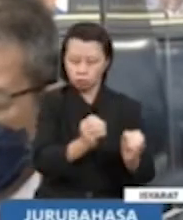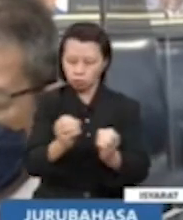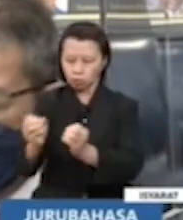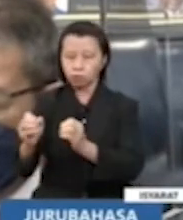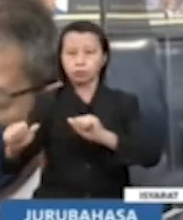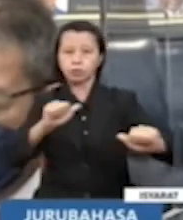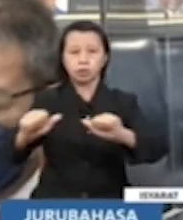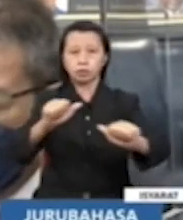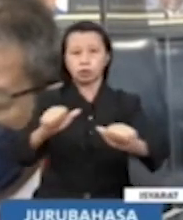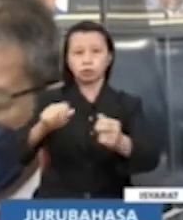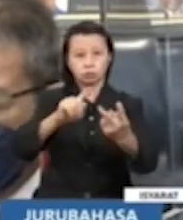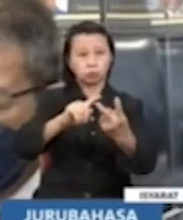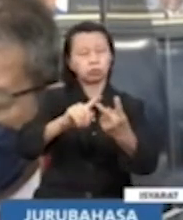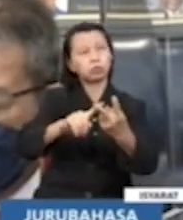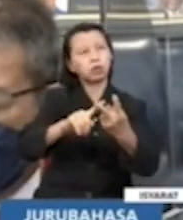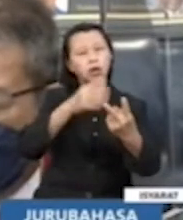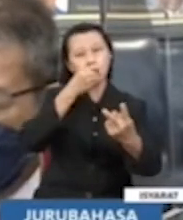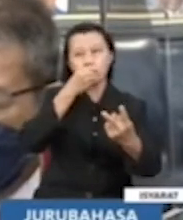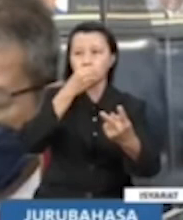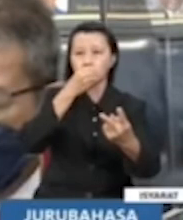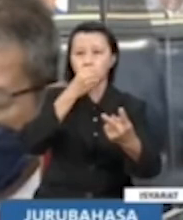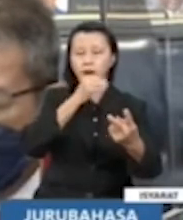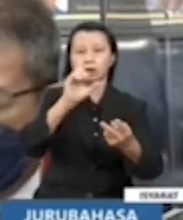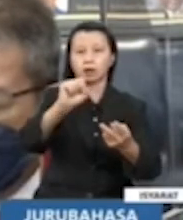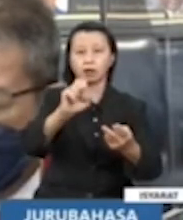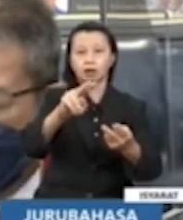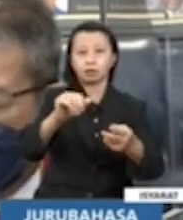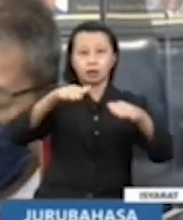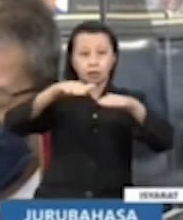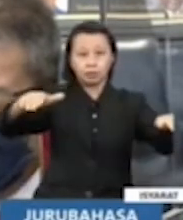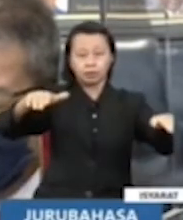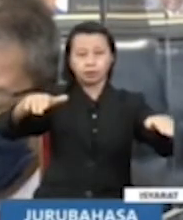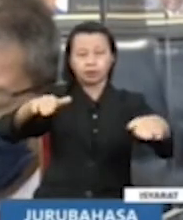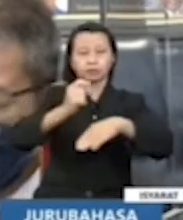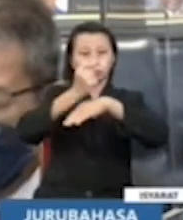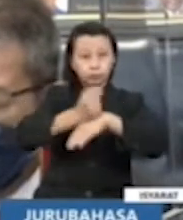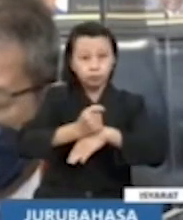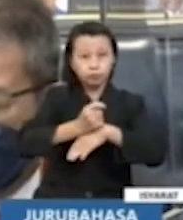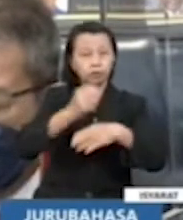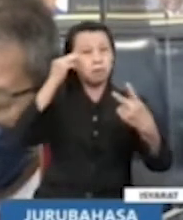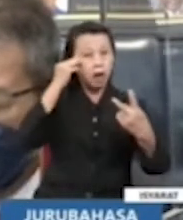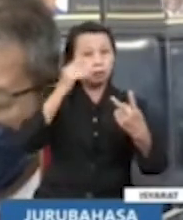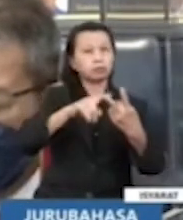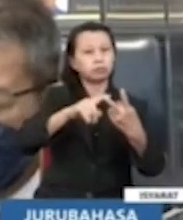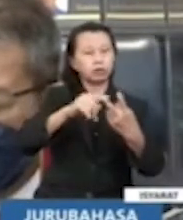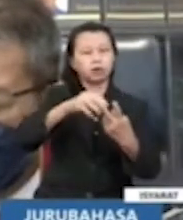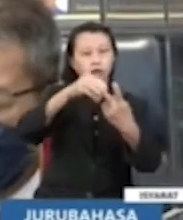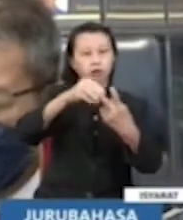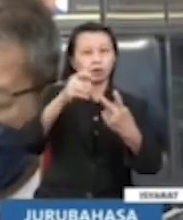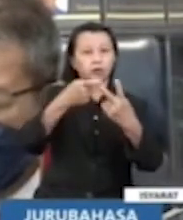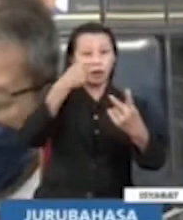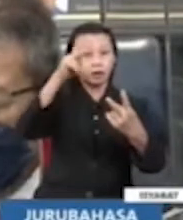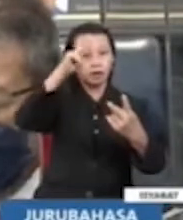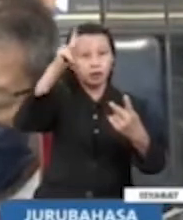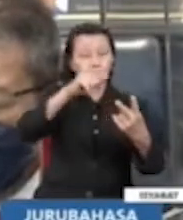menganjurkan kegiatan-kegiatan seni pentas tradisional Melayu, khususnya dari